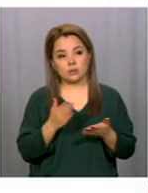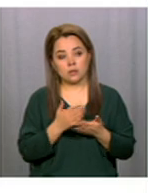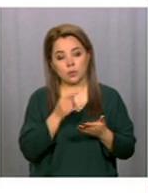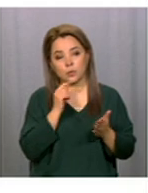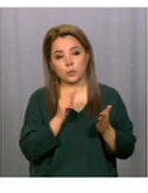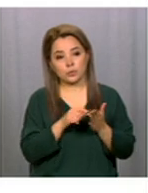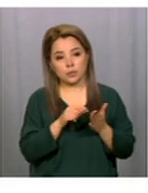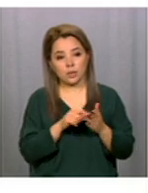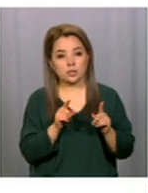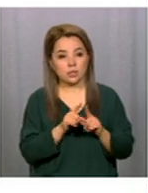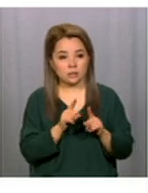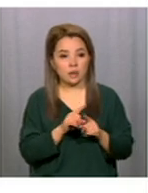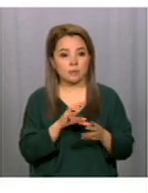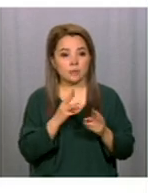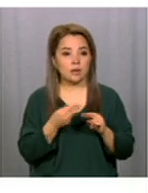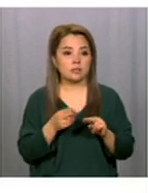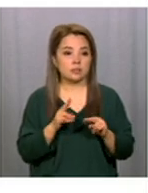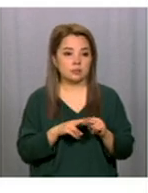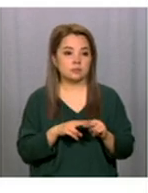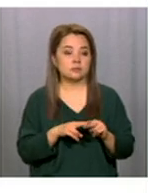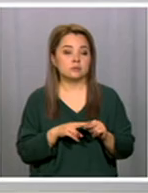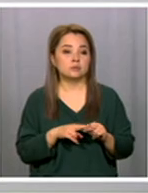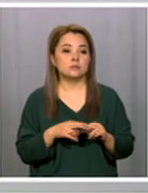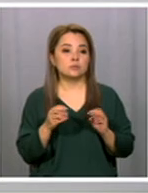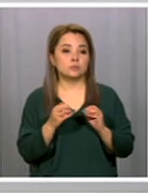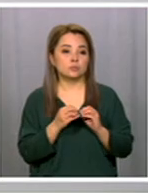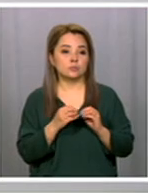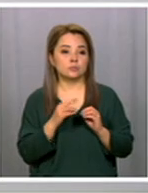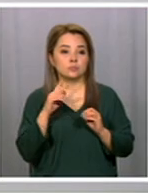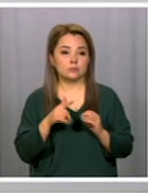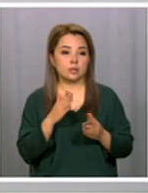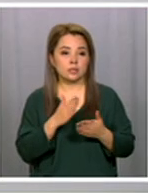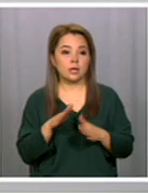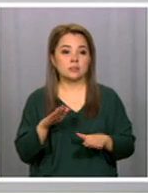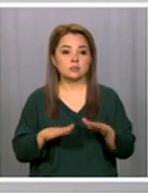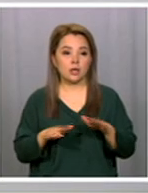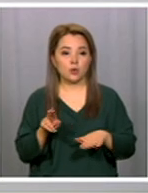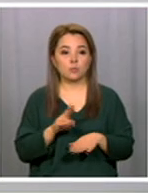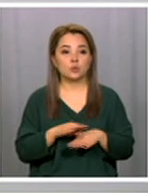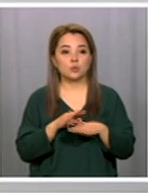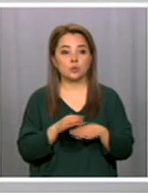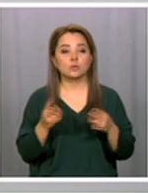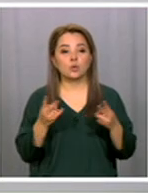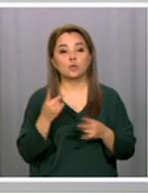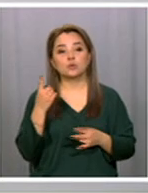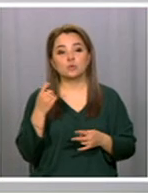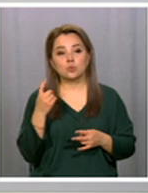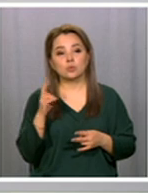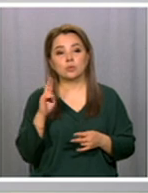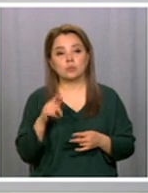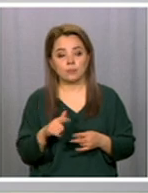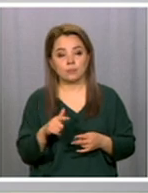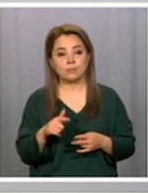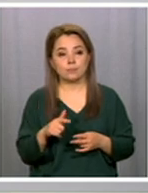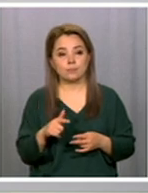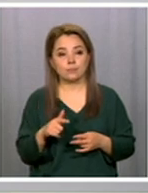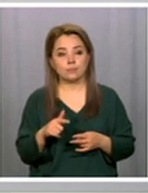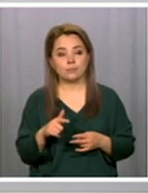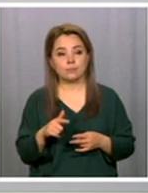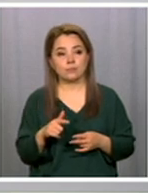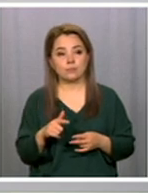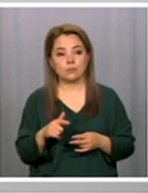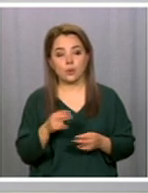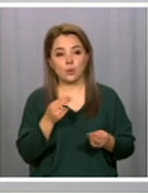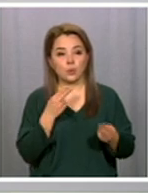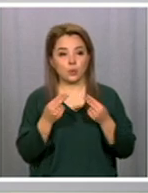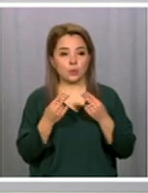құстарда, бұларда 10 килограмм салмағын түзу үшін оларға 100 килограмм жағы